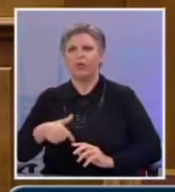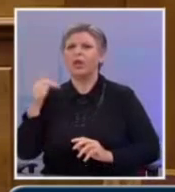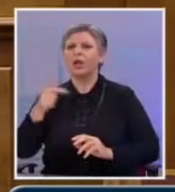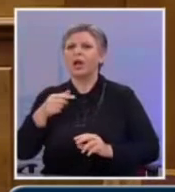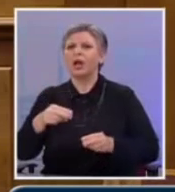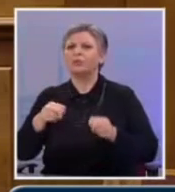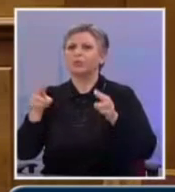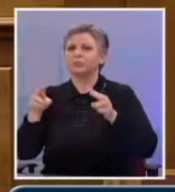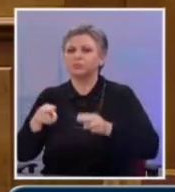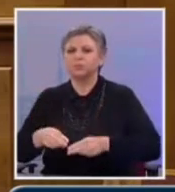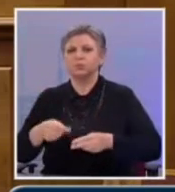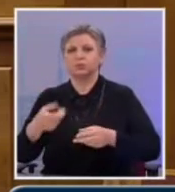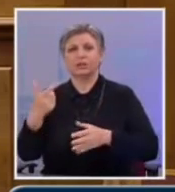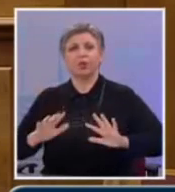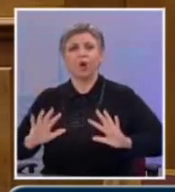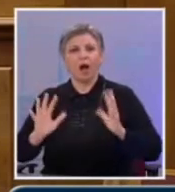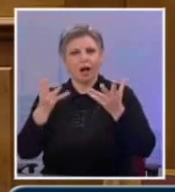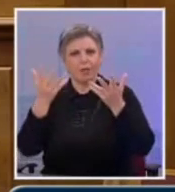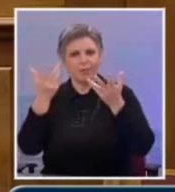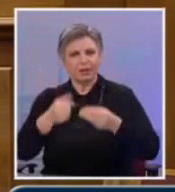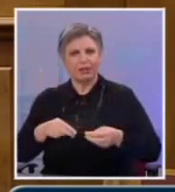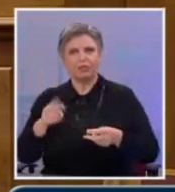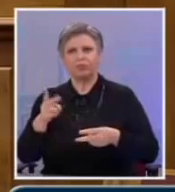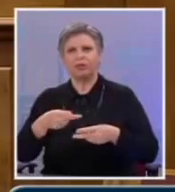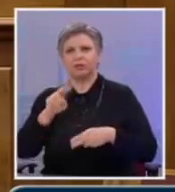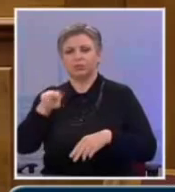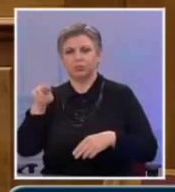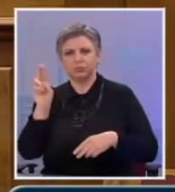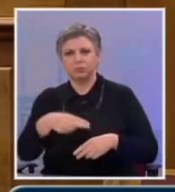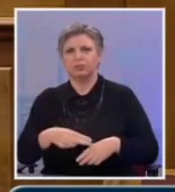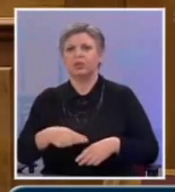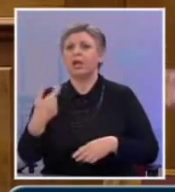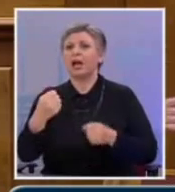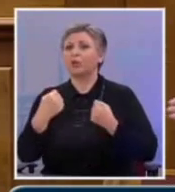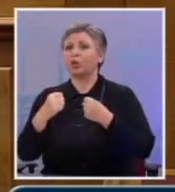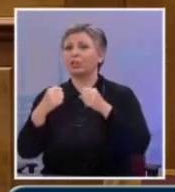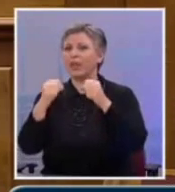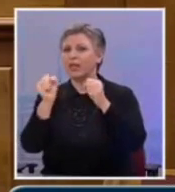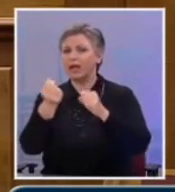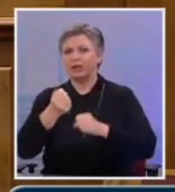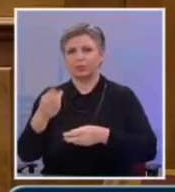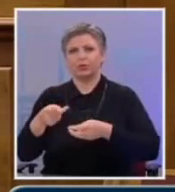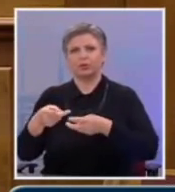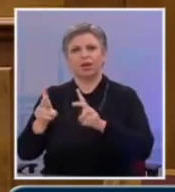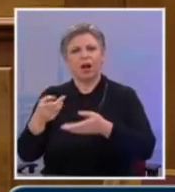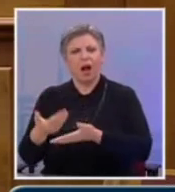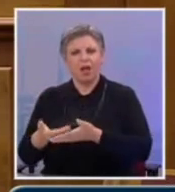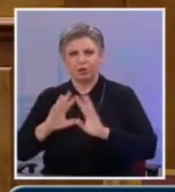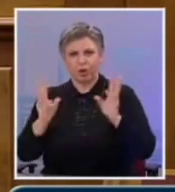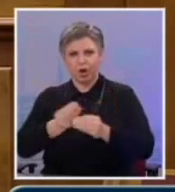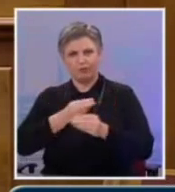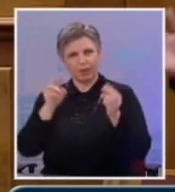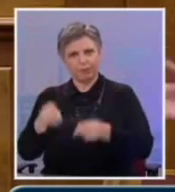δικαιώματος στην απεργία, στον εργατικό συνδικαλισμό και αυτά σας θυμίζω ότι δεν